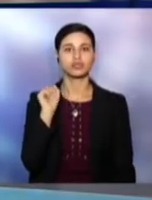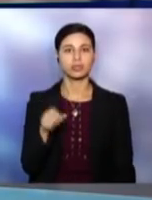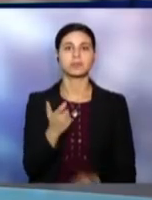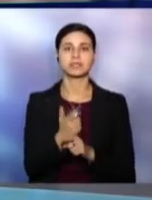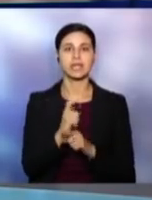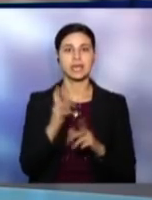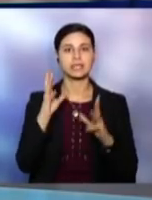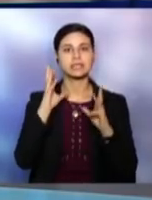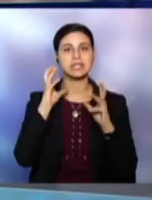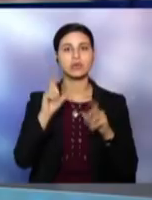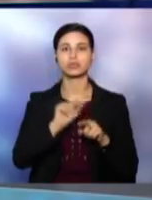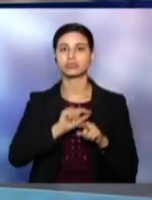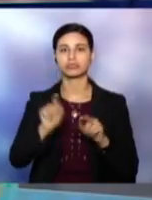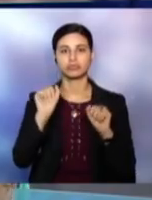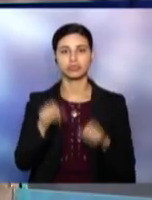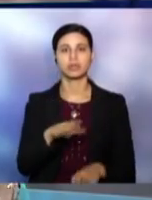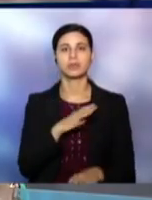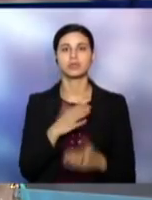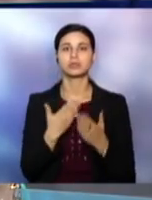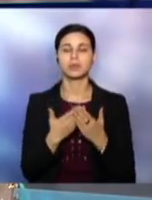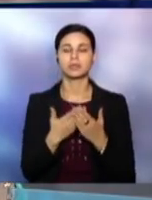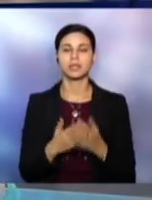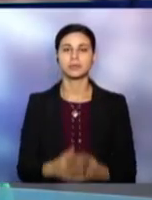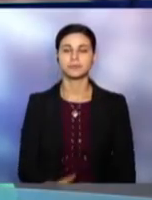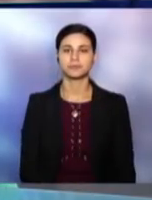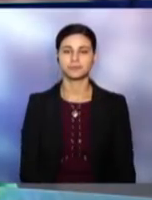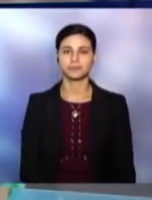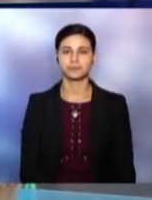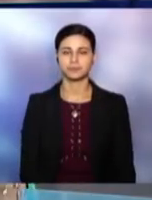ძალიან სერიოზული გართულებები გამოიწვიოს, როგორიც არის თქვათ